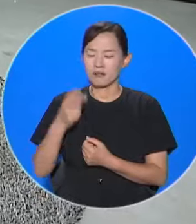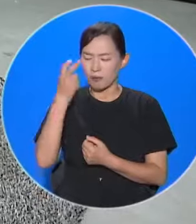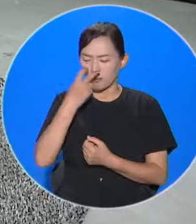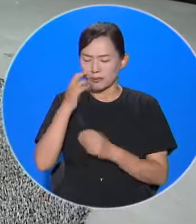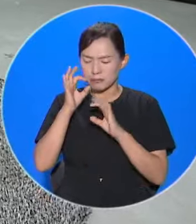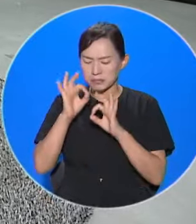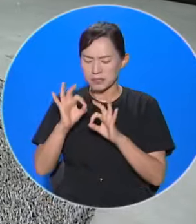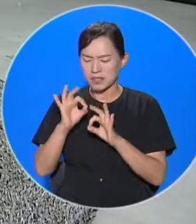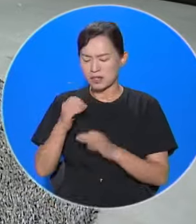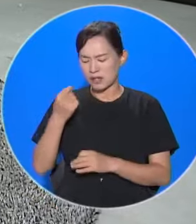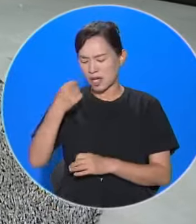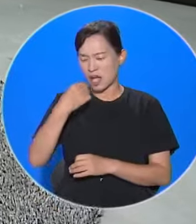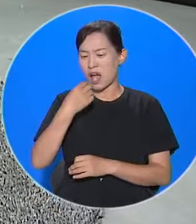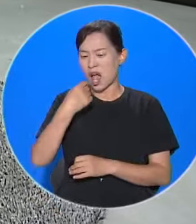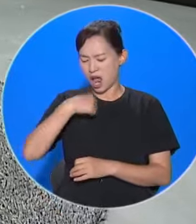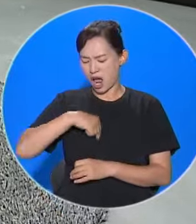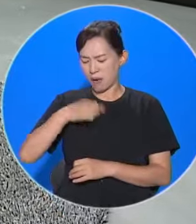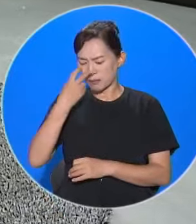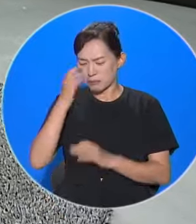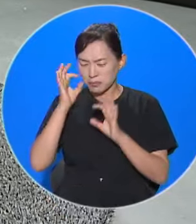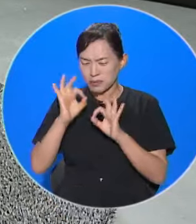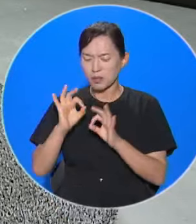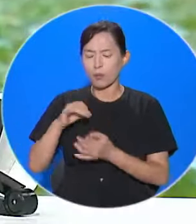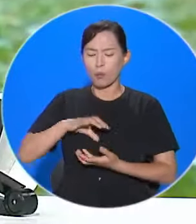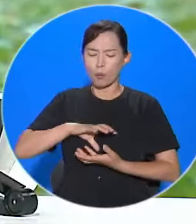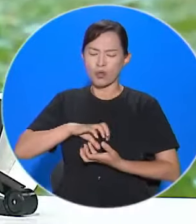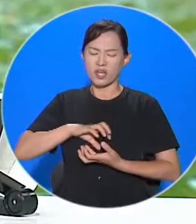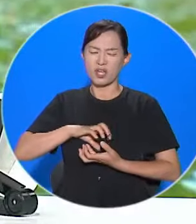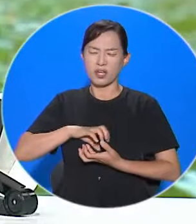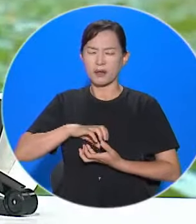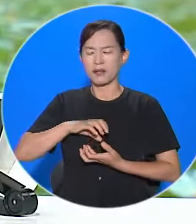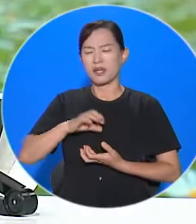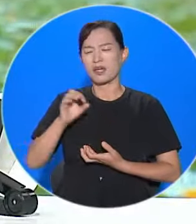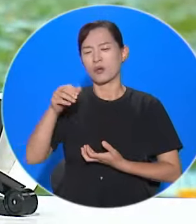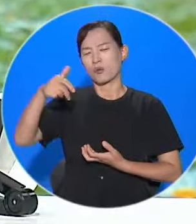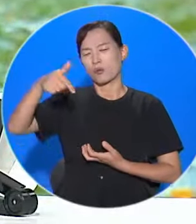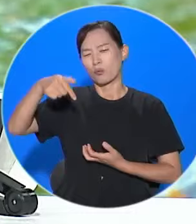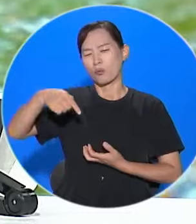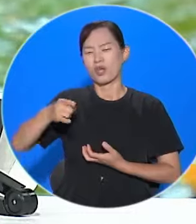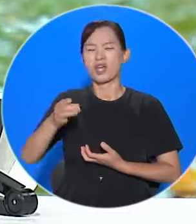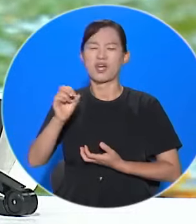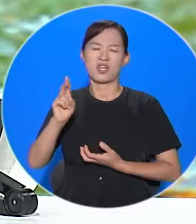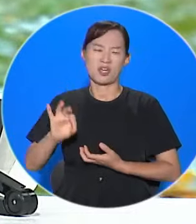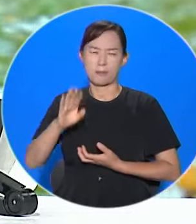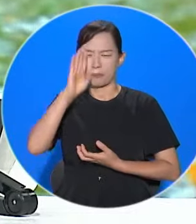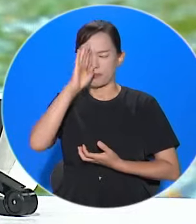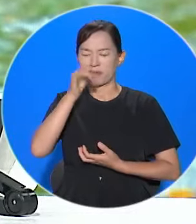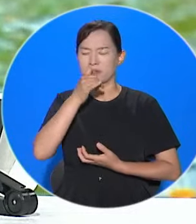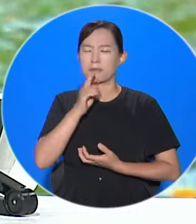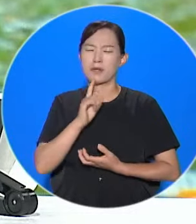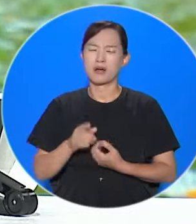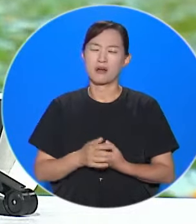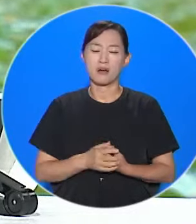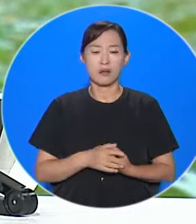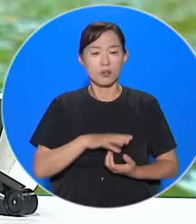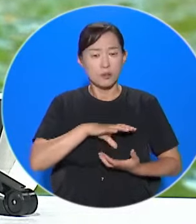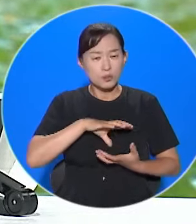검사하니까 위궤양이라 네. 그래요. 위궤양. 그동안 이제, 아마 지내시면서 소화도 잘 안 되시고 안 되고